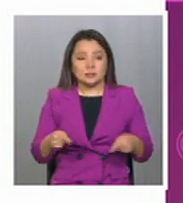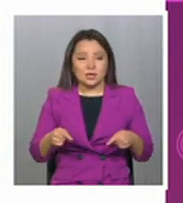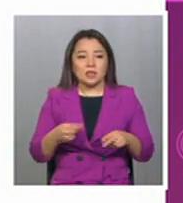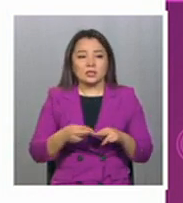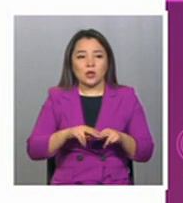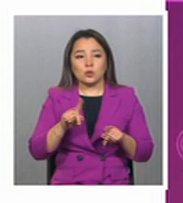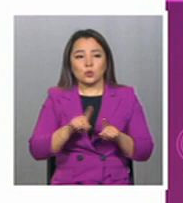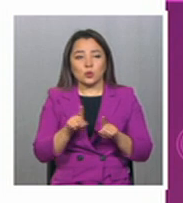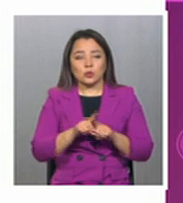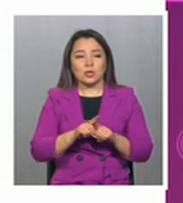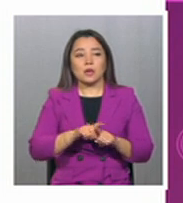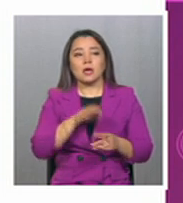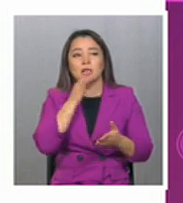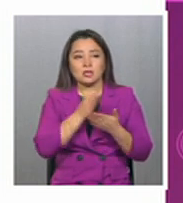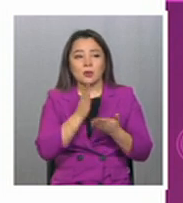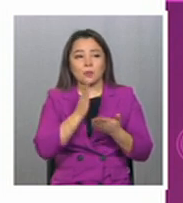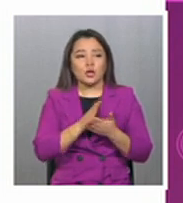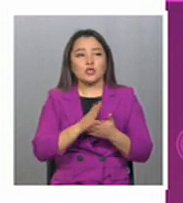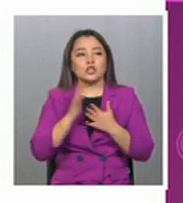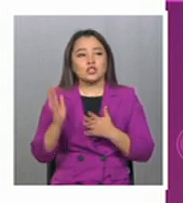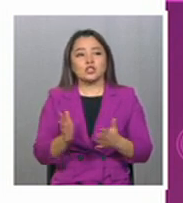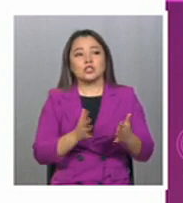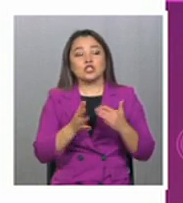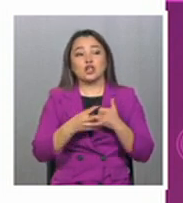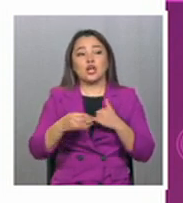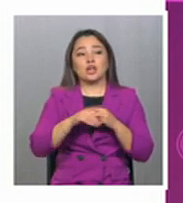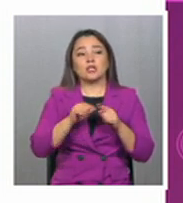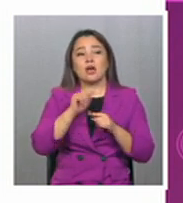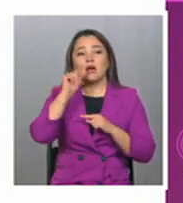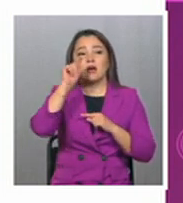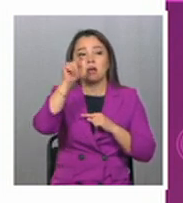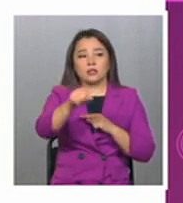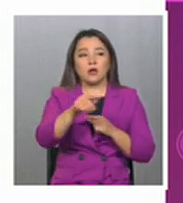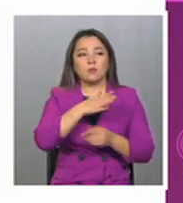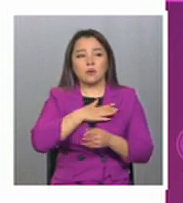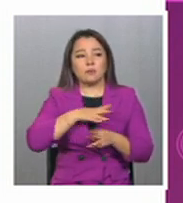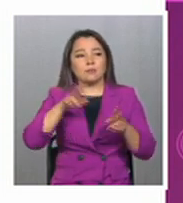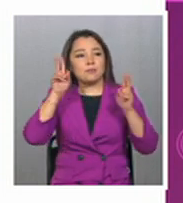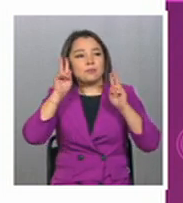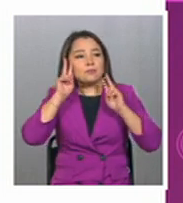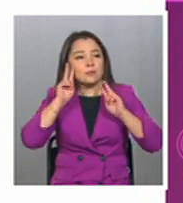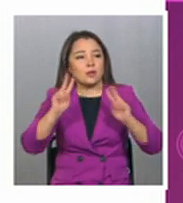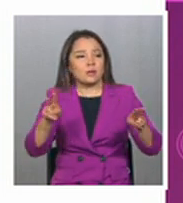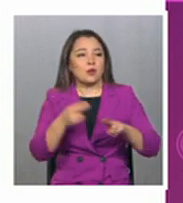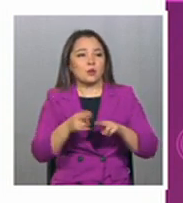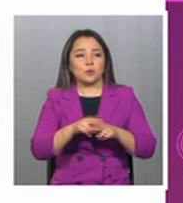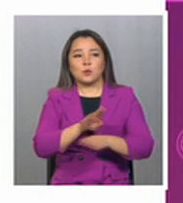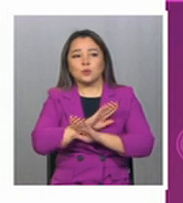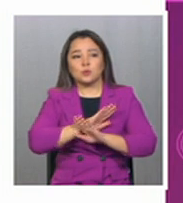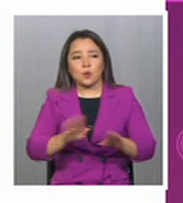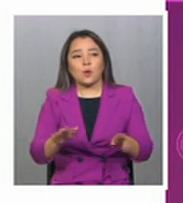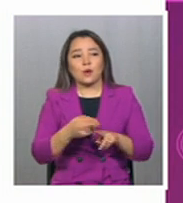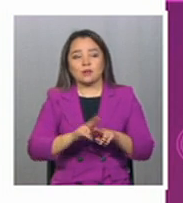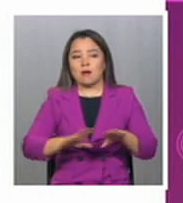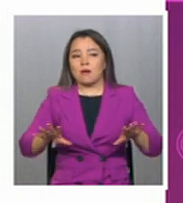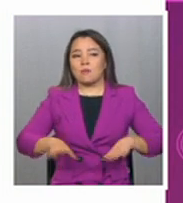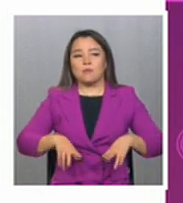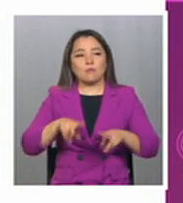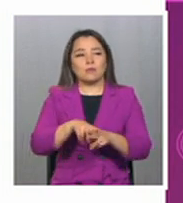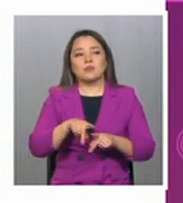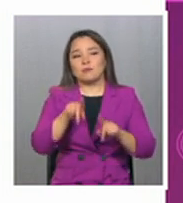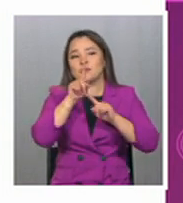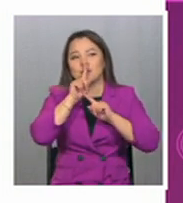тақымды. Жер шетіне жеттім бе, мен ештеңе білмеймін. Жоқ, енді атқа